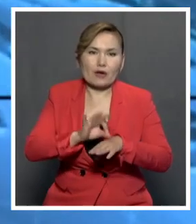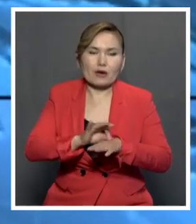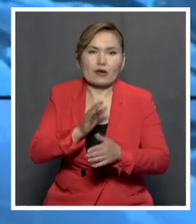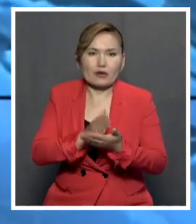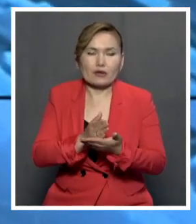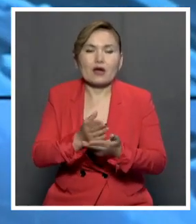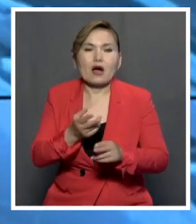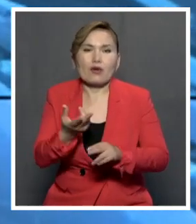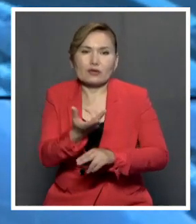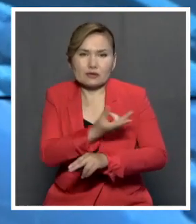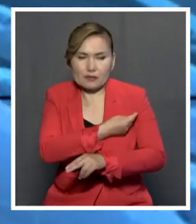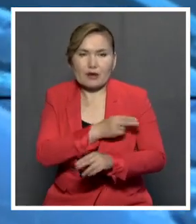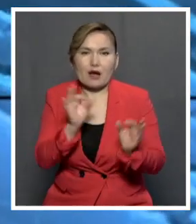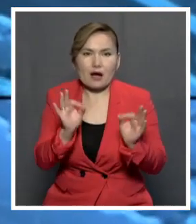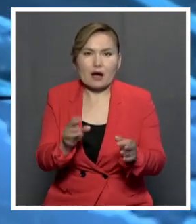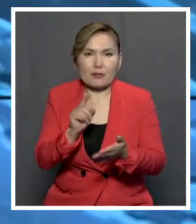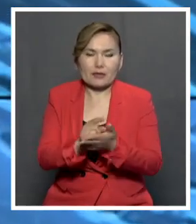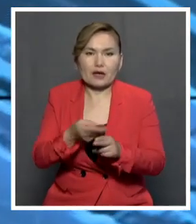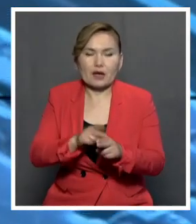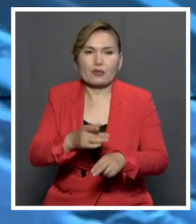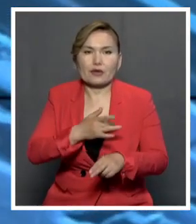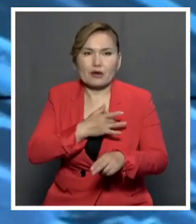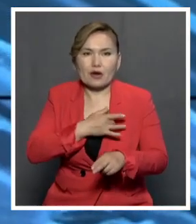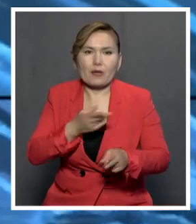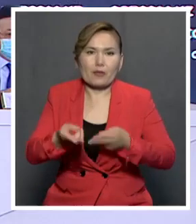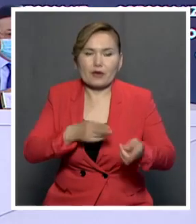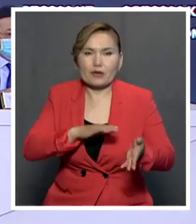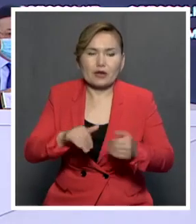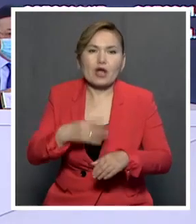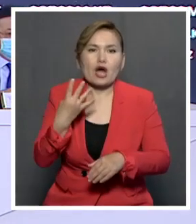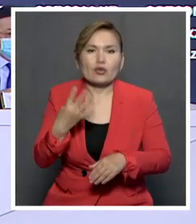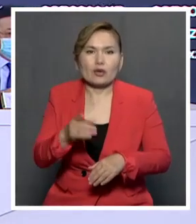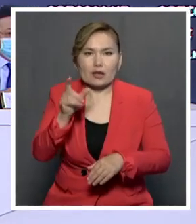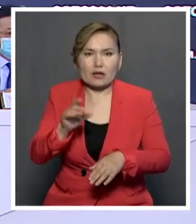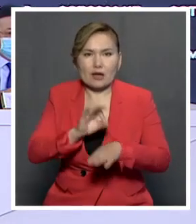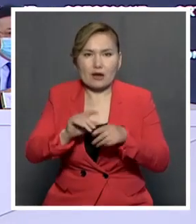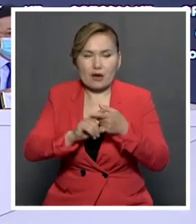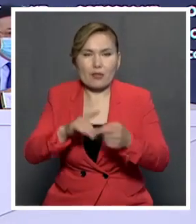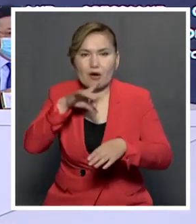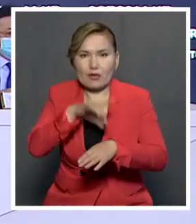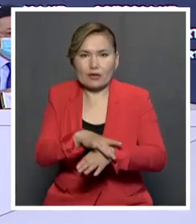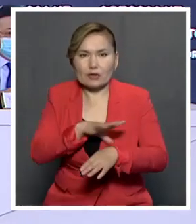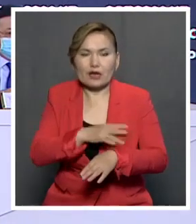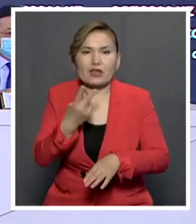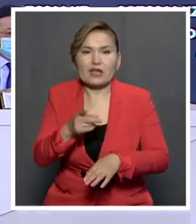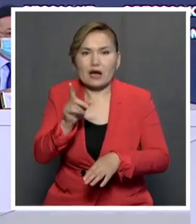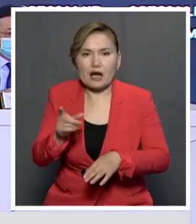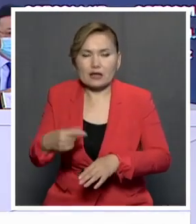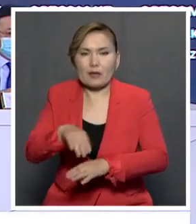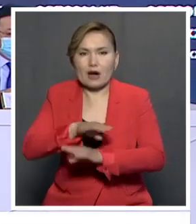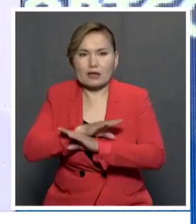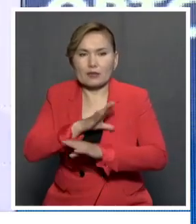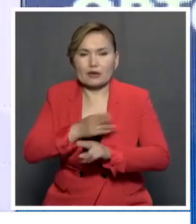салдырғаны жөн дейді. Себебі жүрек алмастыру операциясын жасатқан төрт науқас коронавирус инфекциясын жұқтырып, екеуі қайтыс болған